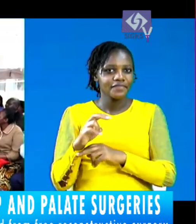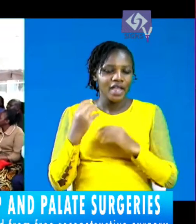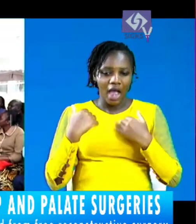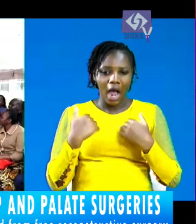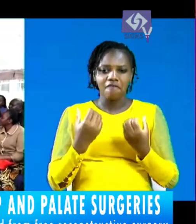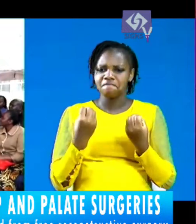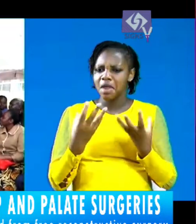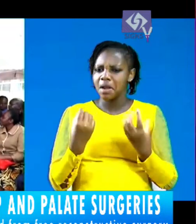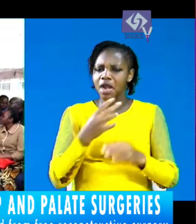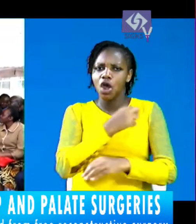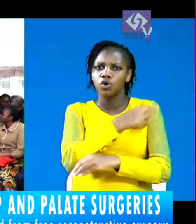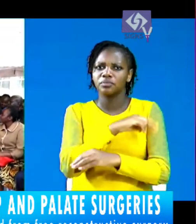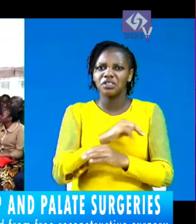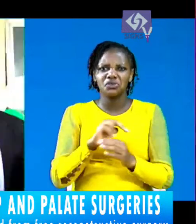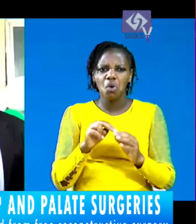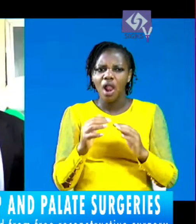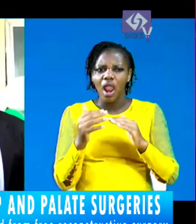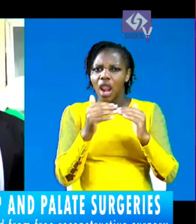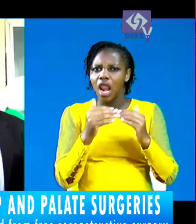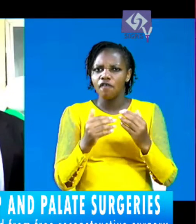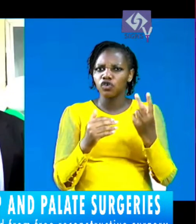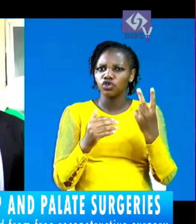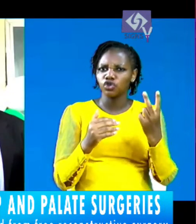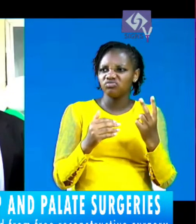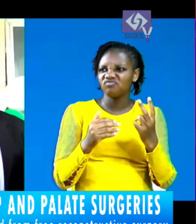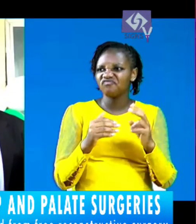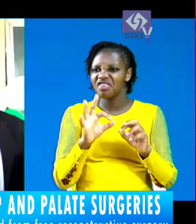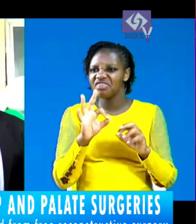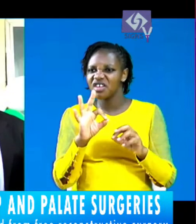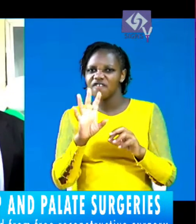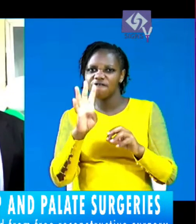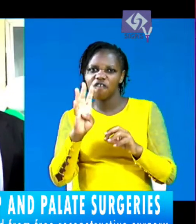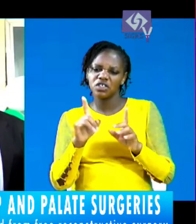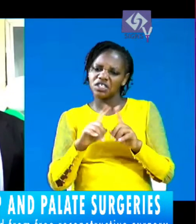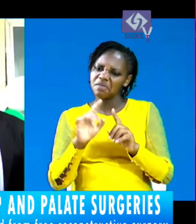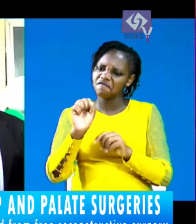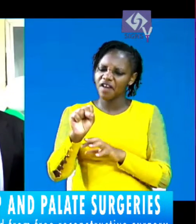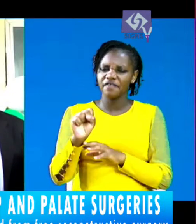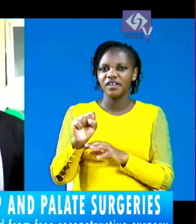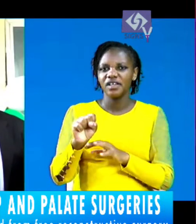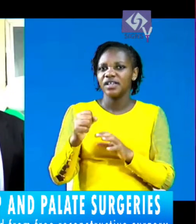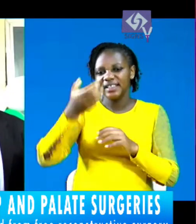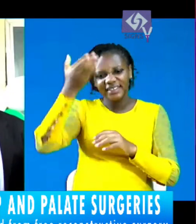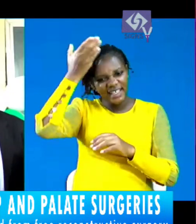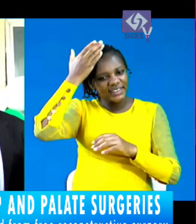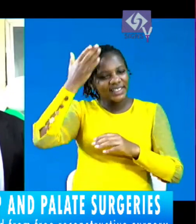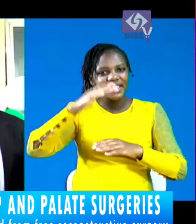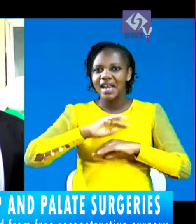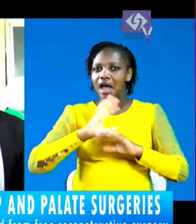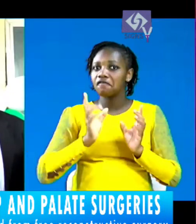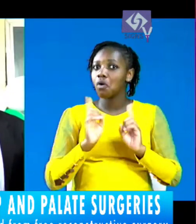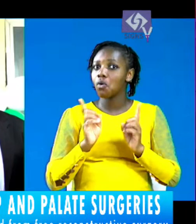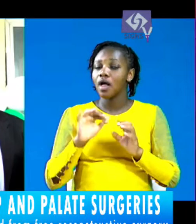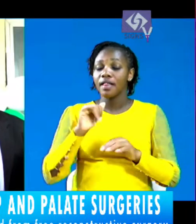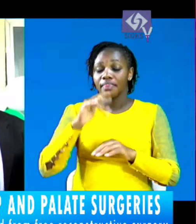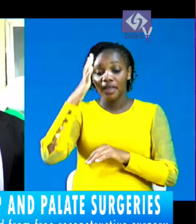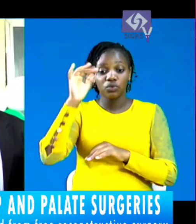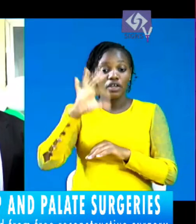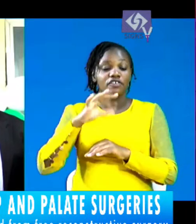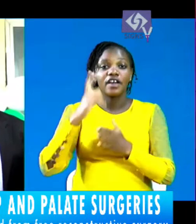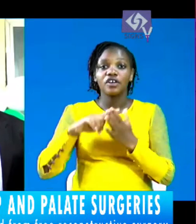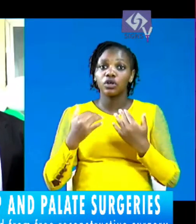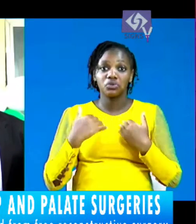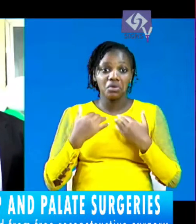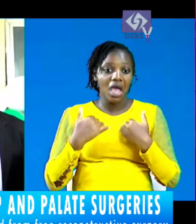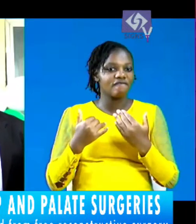town, from level 2, level 3, level 4, hata hii level 5. Hakuna nurses wa kutosha. Na ndio unakuta saa nyingine kumekuwa na ile upungufu